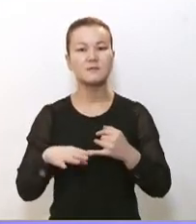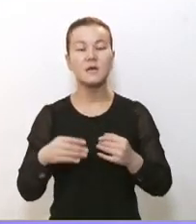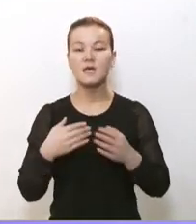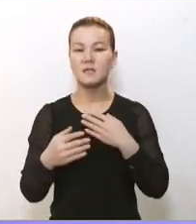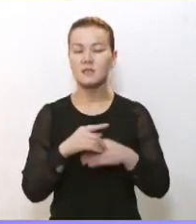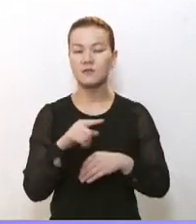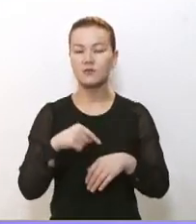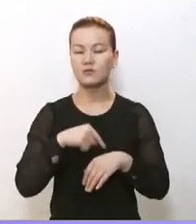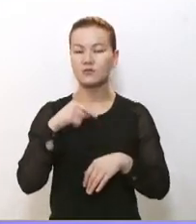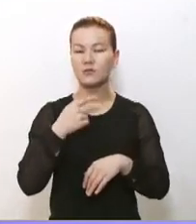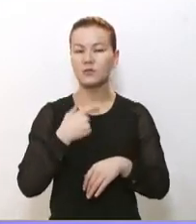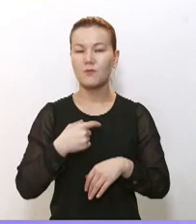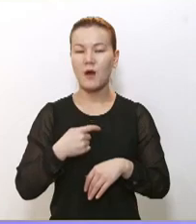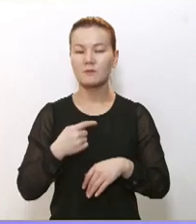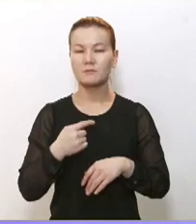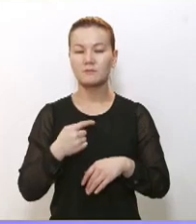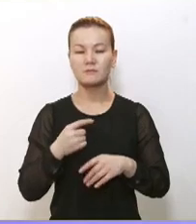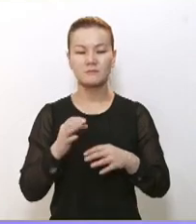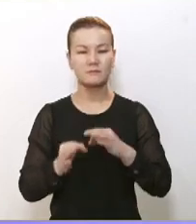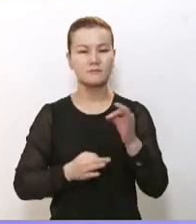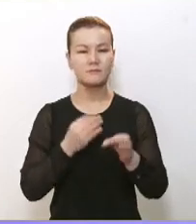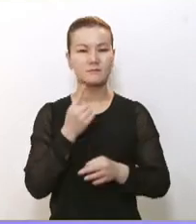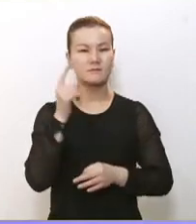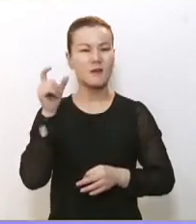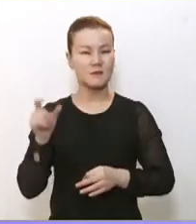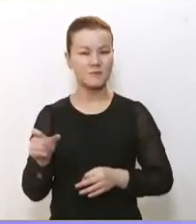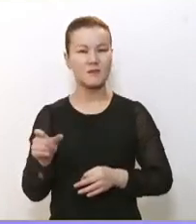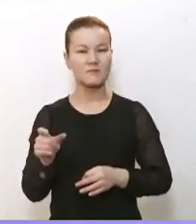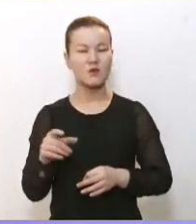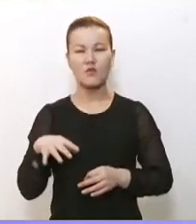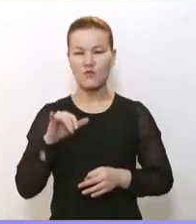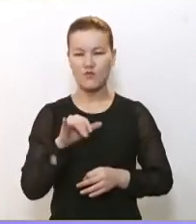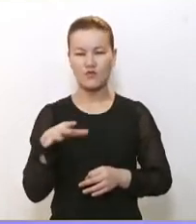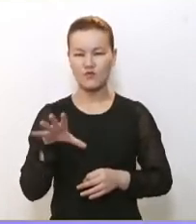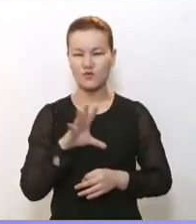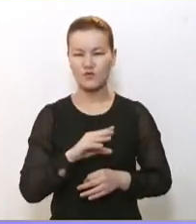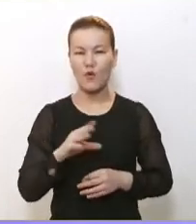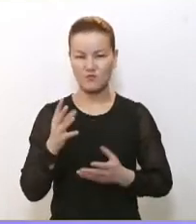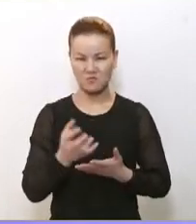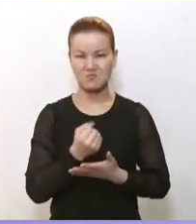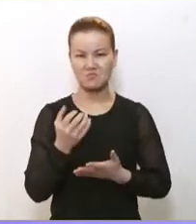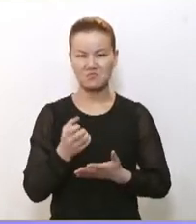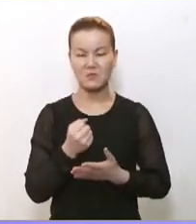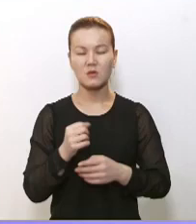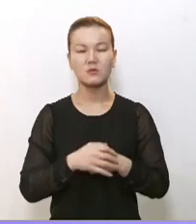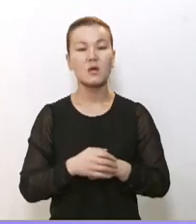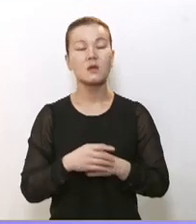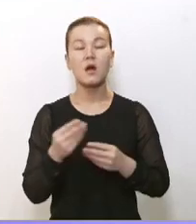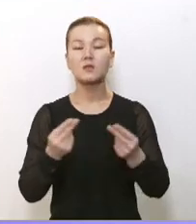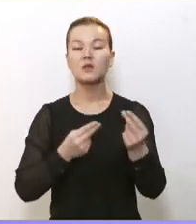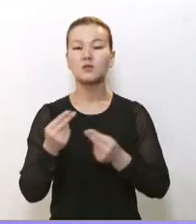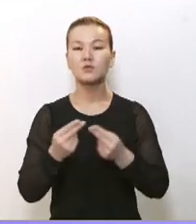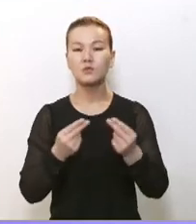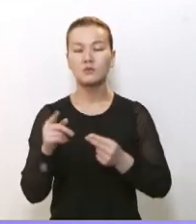себя сегодня на уроке космонавтом, у вас все получалось, то нарисуйте на полях